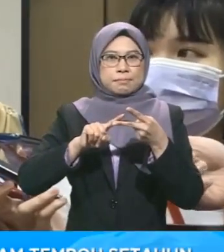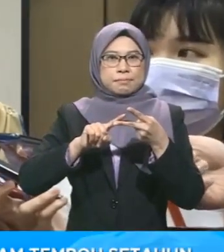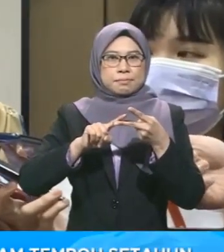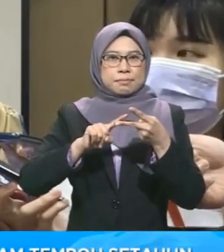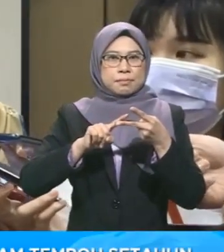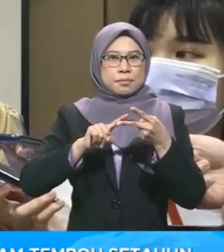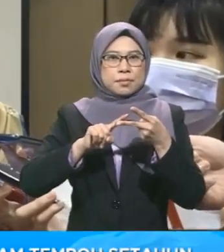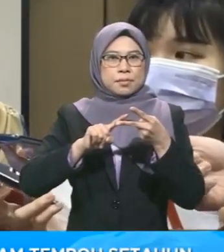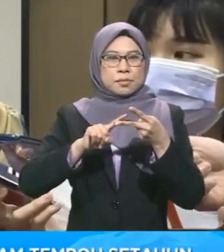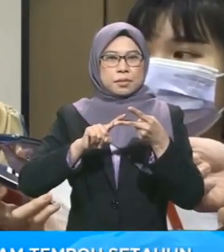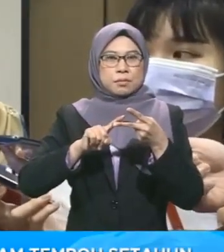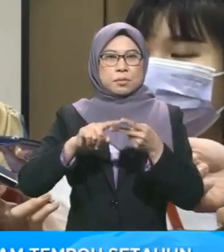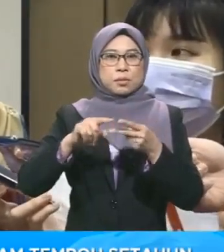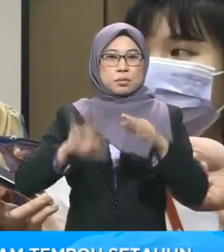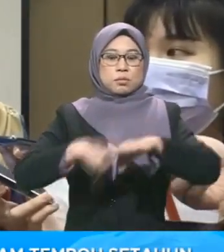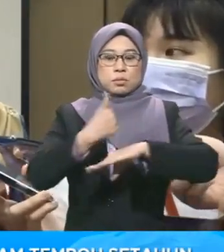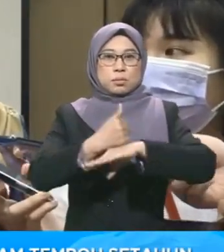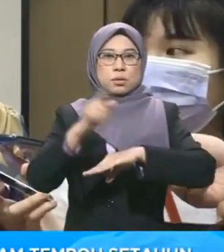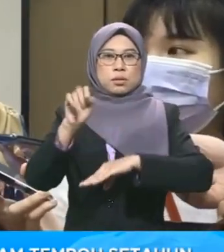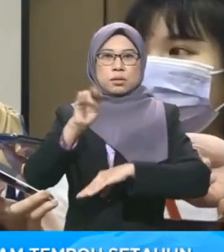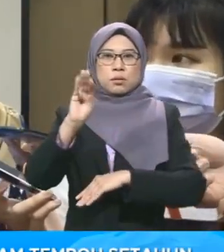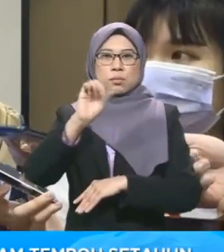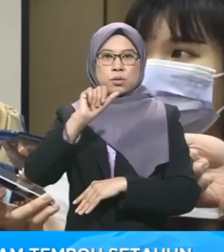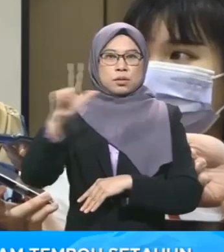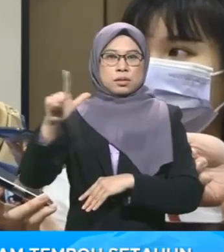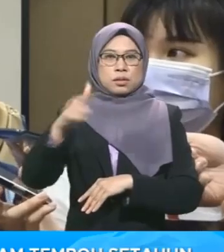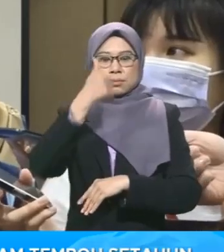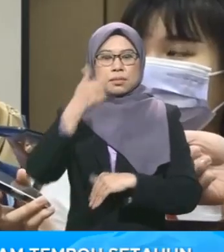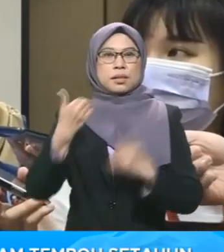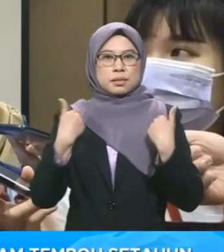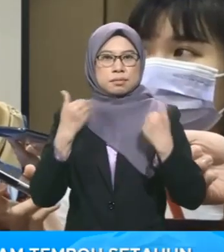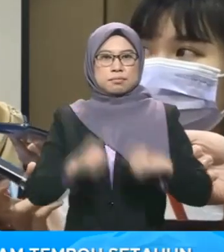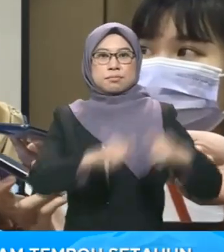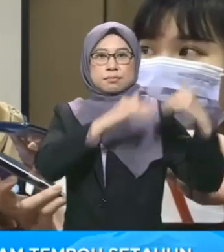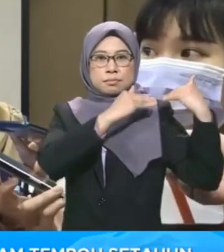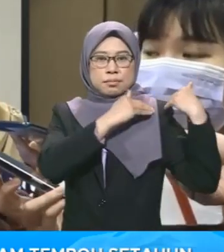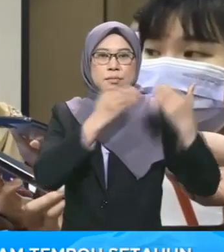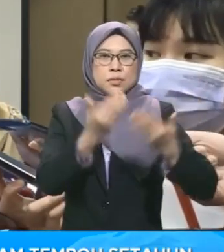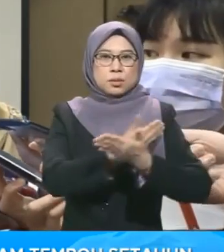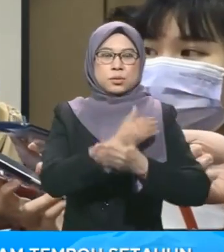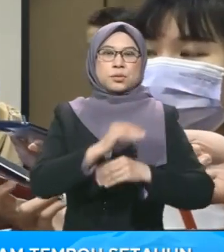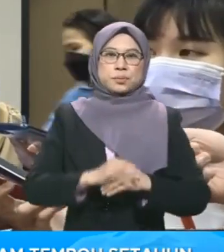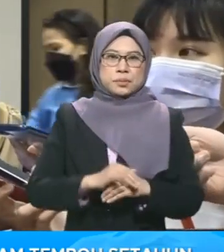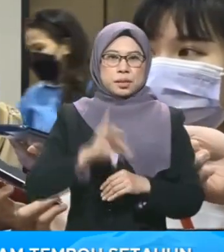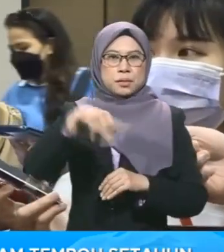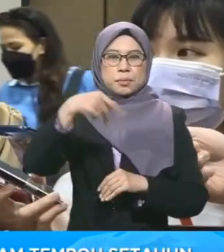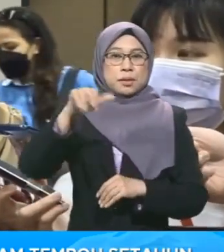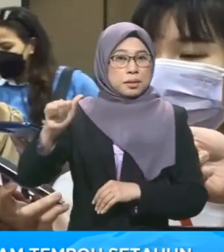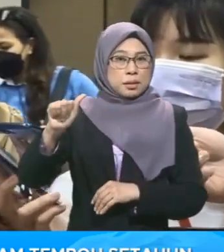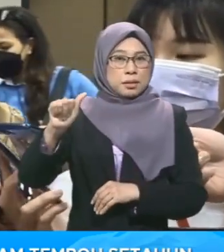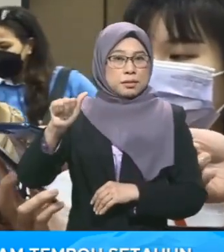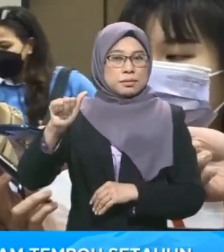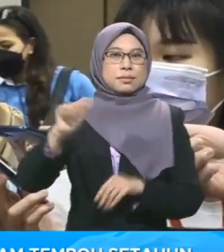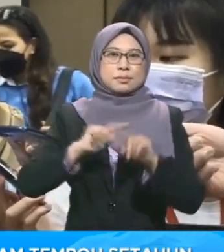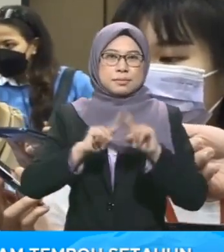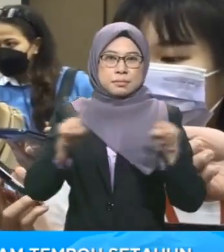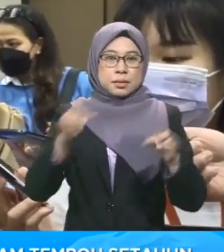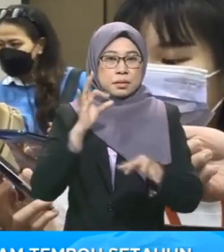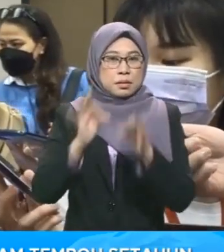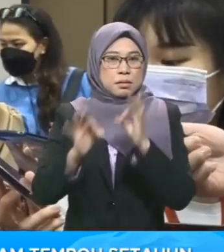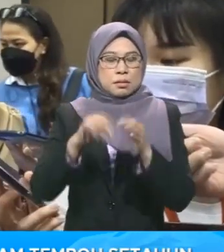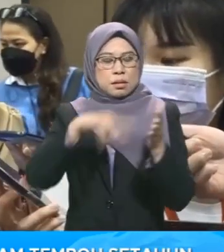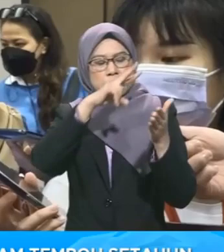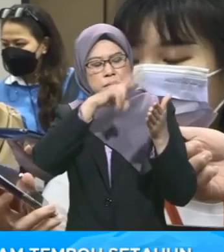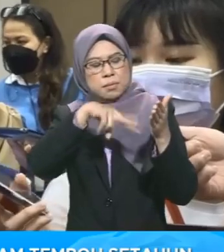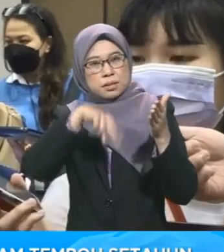gitu nah tumpukan dibunuh sebagai ada jawatan baru menjawab dan ke belum juga DVD GPI dan sebagai Yang mana Yang tapi kalau